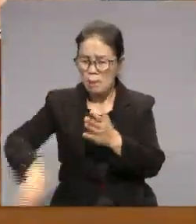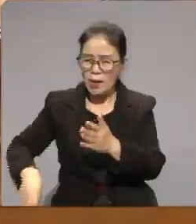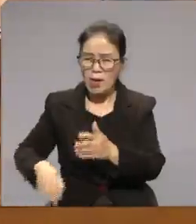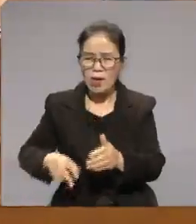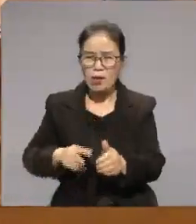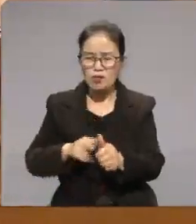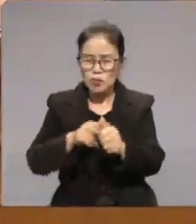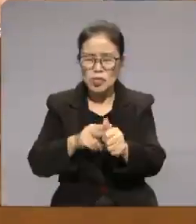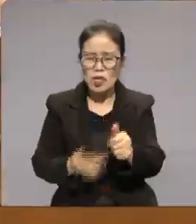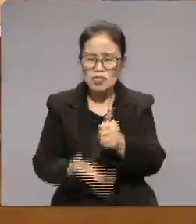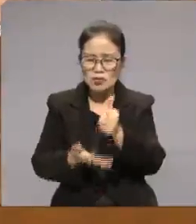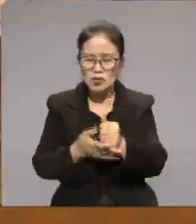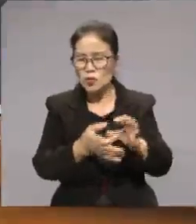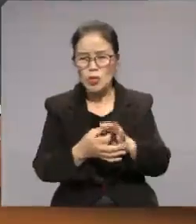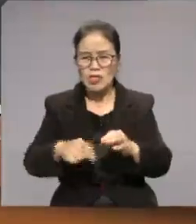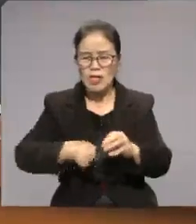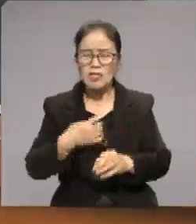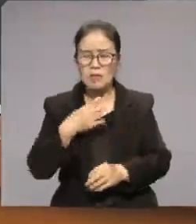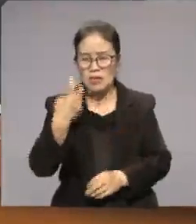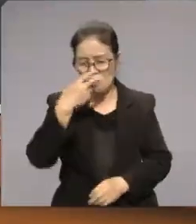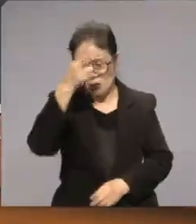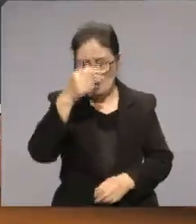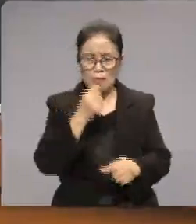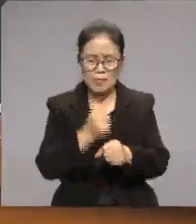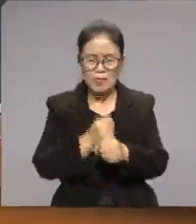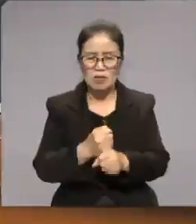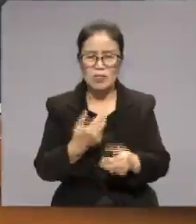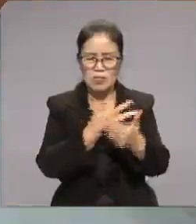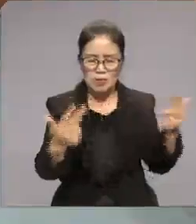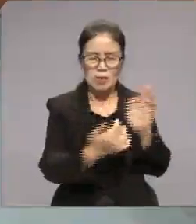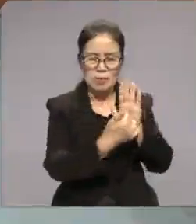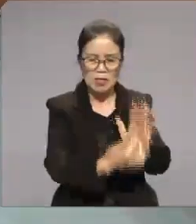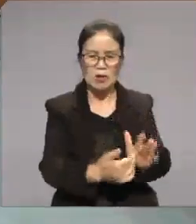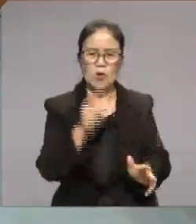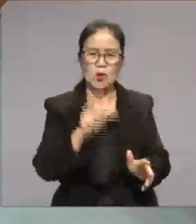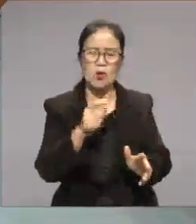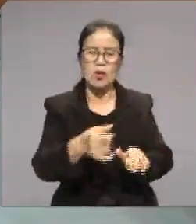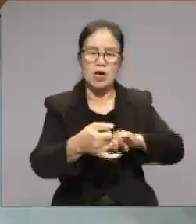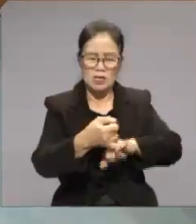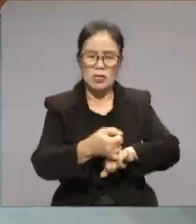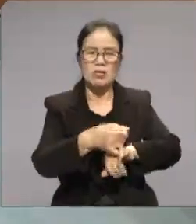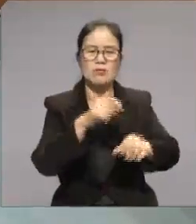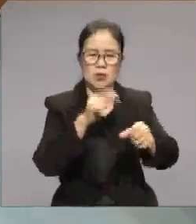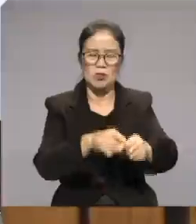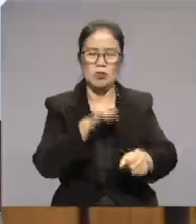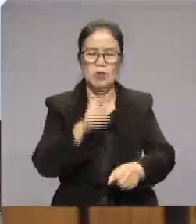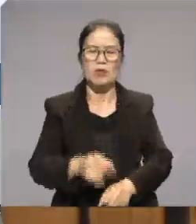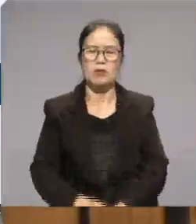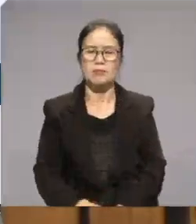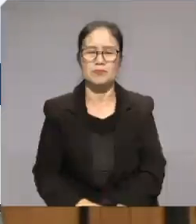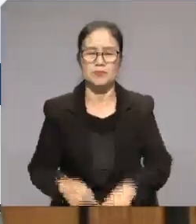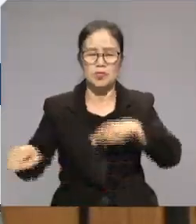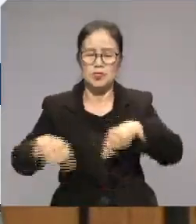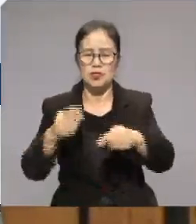후보자 추천을 통해 자신들만의 검찰을 만들어 이재명 대표 방탄을 공고히 하겠다는 의도라는 겁니다. 정치적